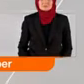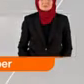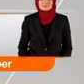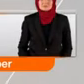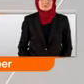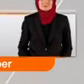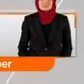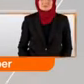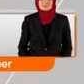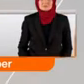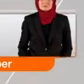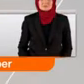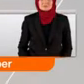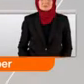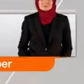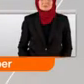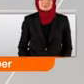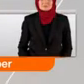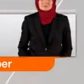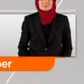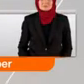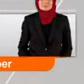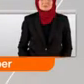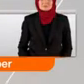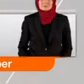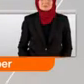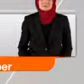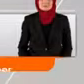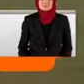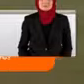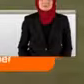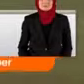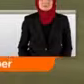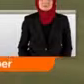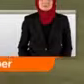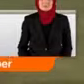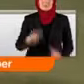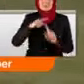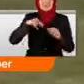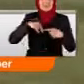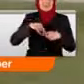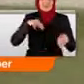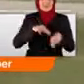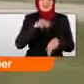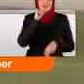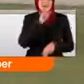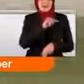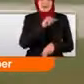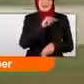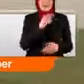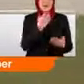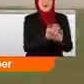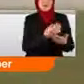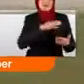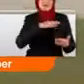kullanılabilecek uçak falan yok o a Bunlar uyduruyor Türk Hava Kurumu'nun envanterinde altı uçak